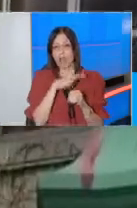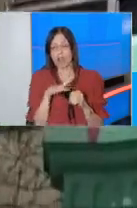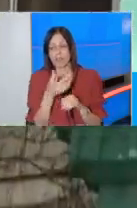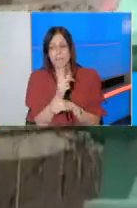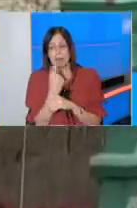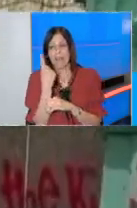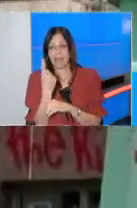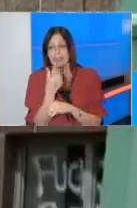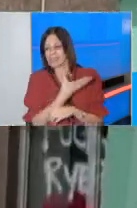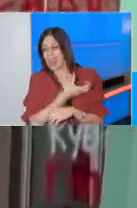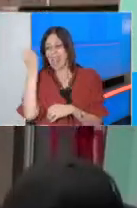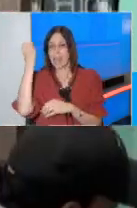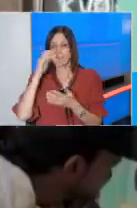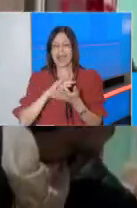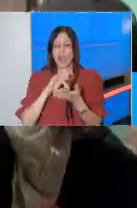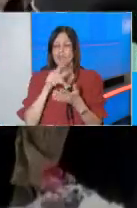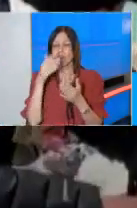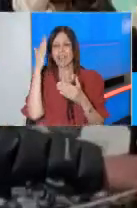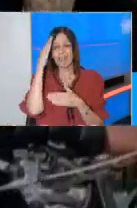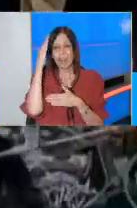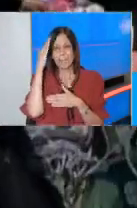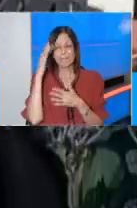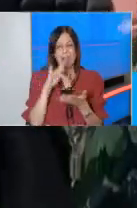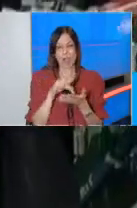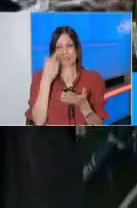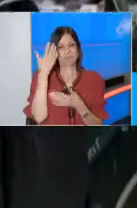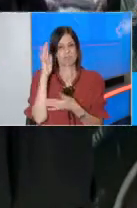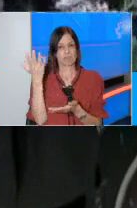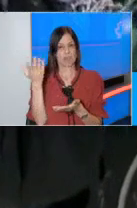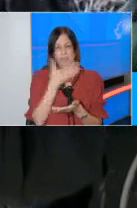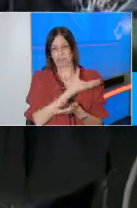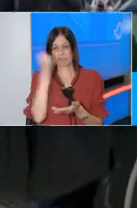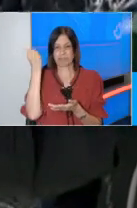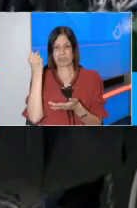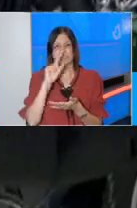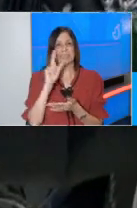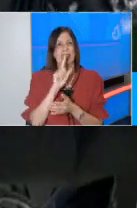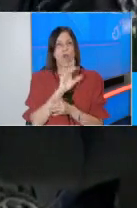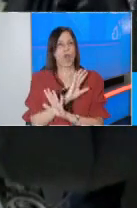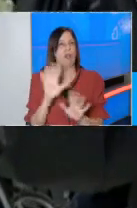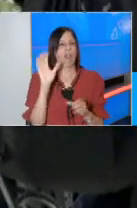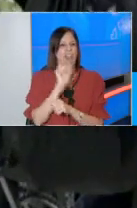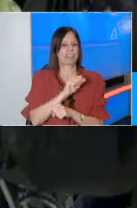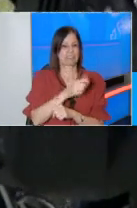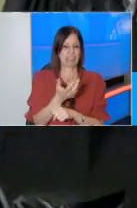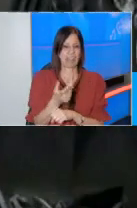אחד נלקחים מהמקום שהם מכירים, אל מקום שהם לא מכירים, ואת יודעת, זה לא רק הזנחה, יש גם